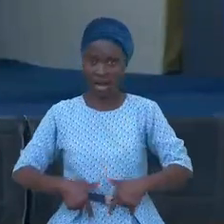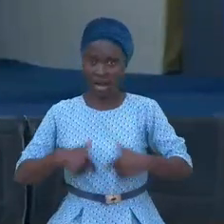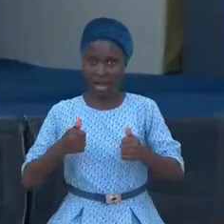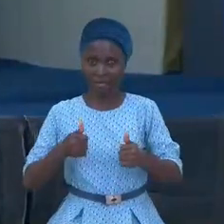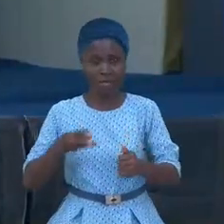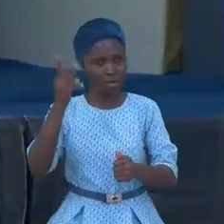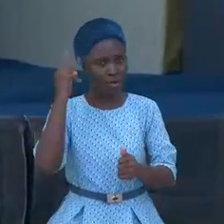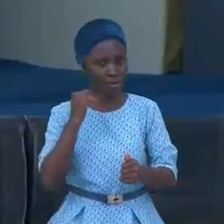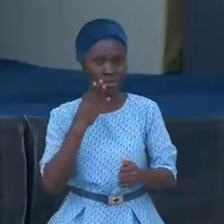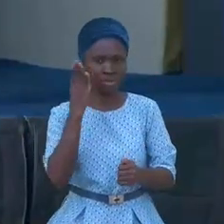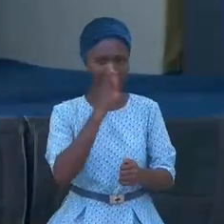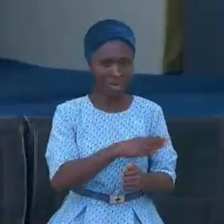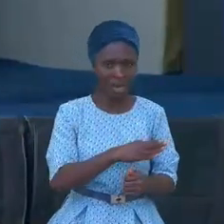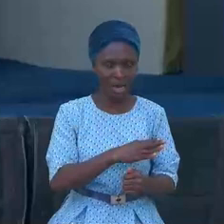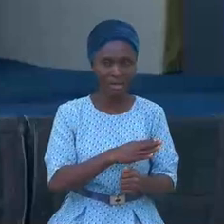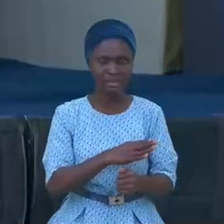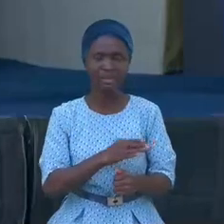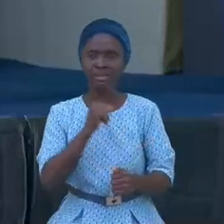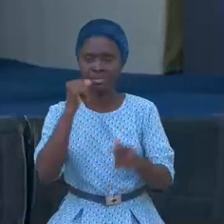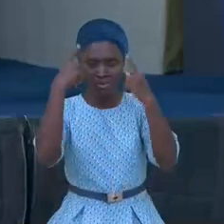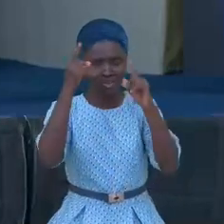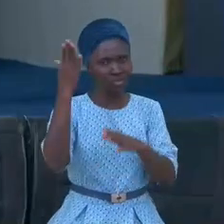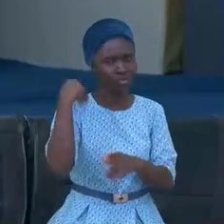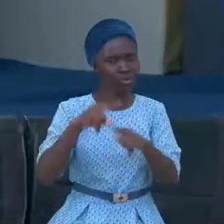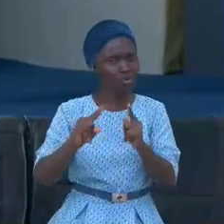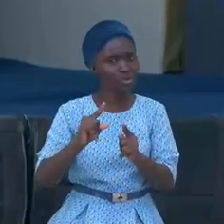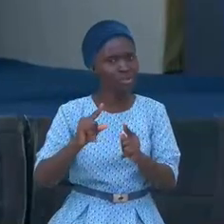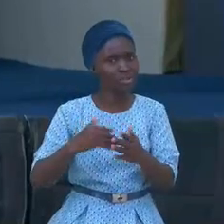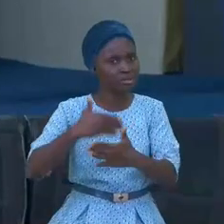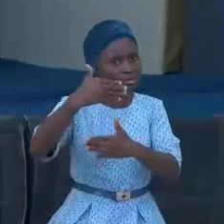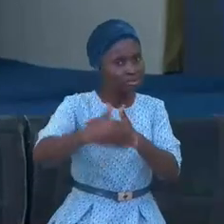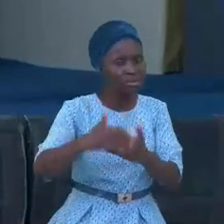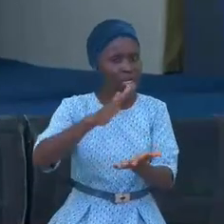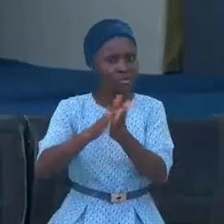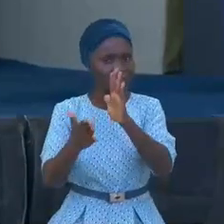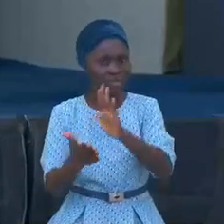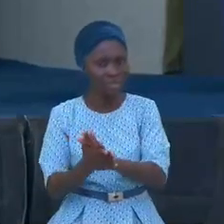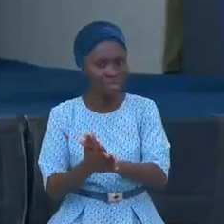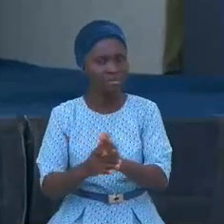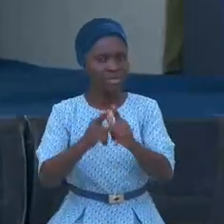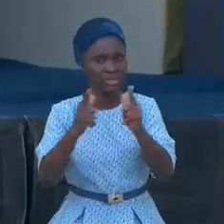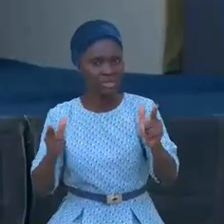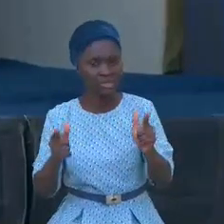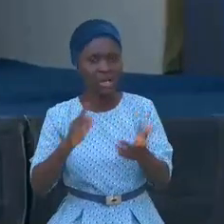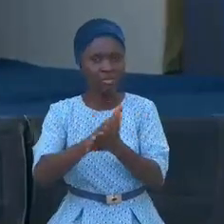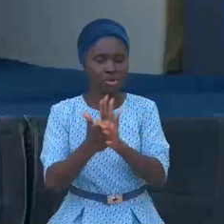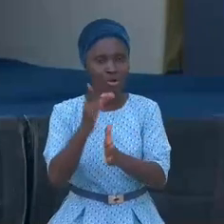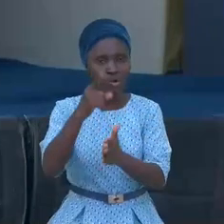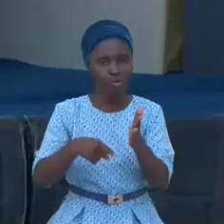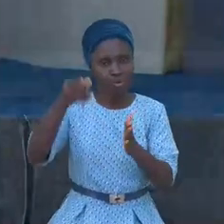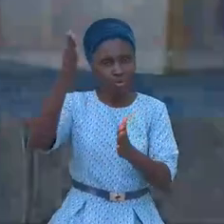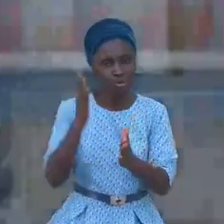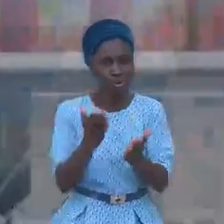changé. Et il est devenu ce que Dieu voulait qu'il soit. Je fais un